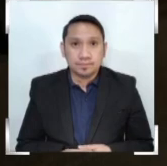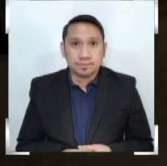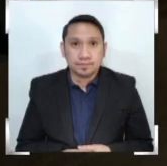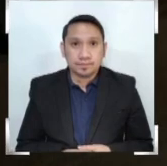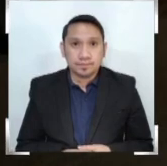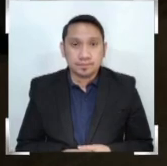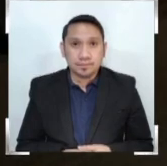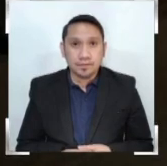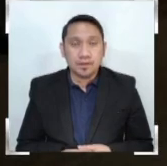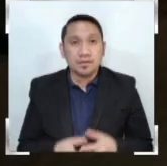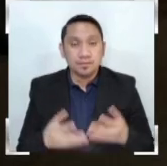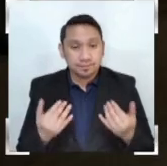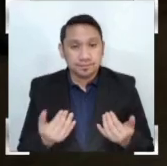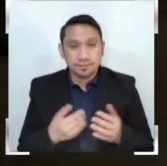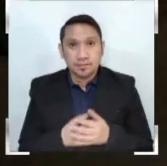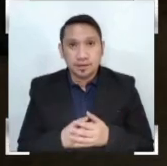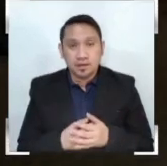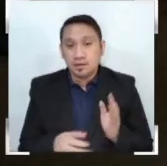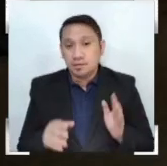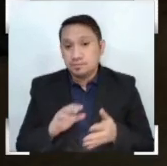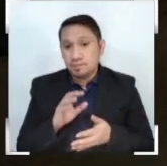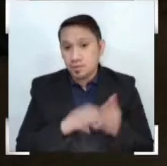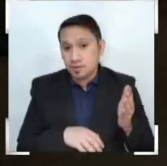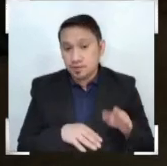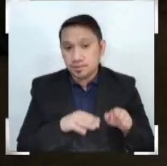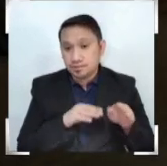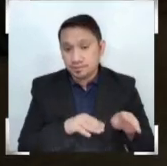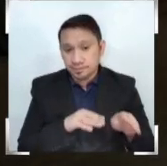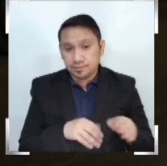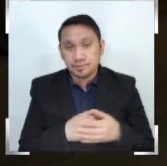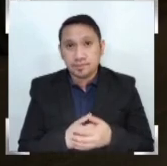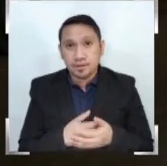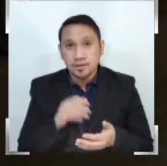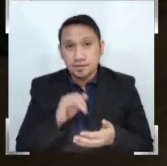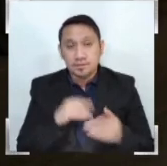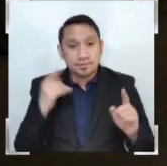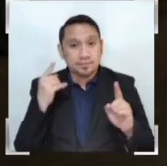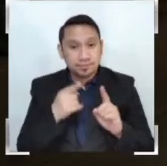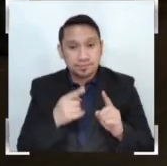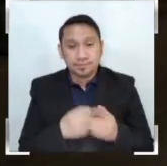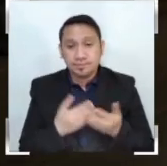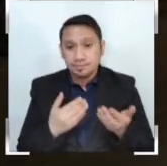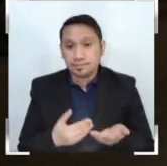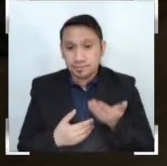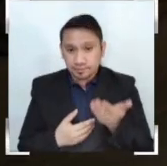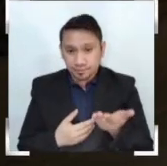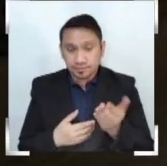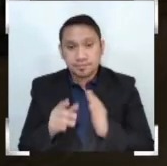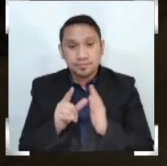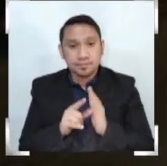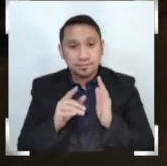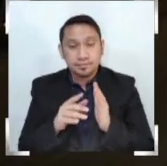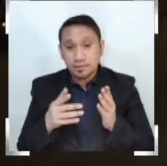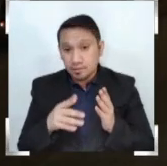Igan Pia, bawas sa traffic at perwisyo sa kapwa ang dalawa sa pangunahing layunin ng isang panukala ng isang mambabatas na no